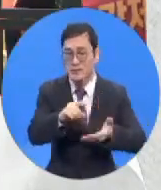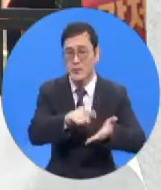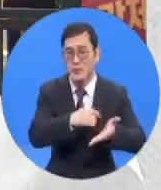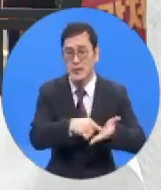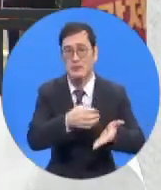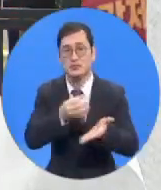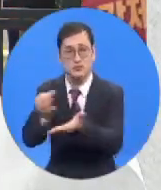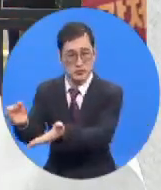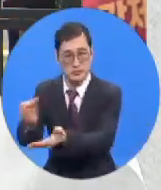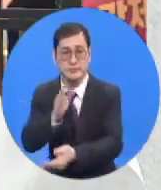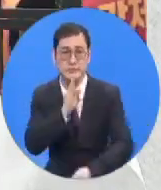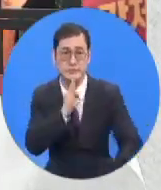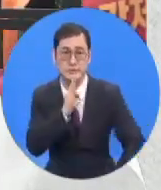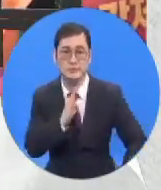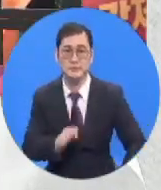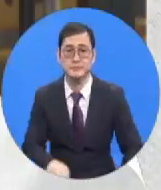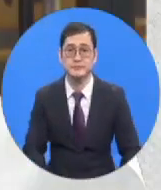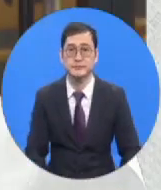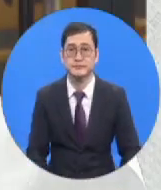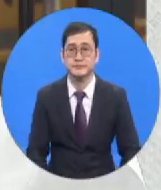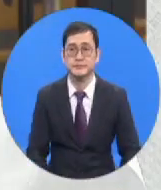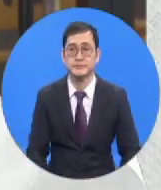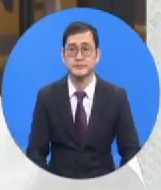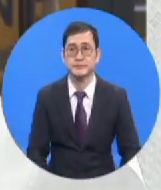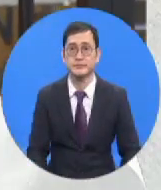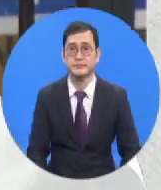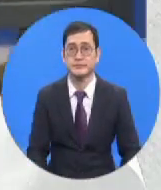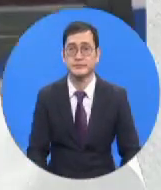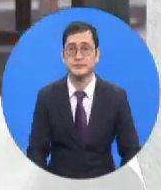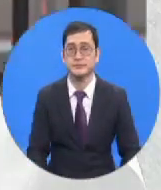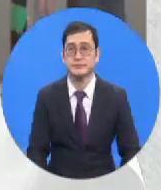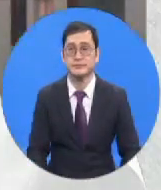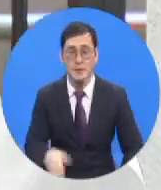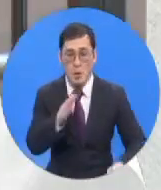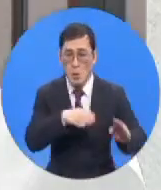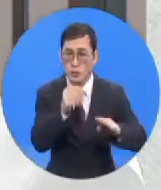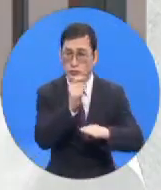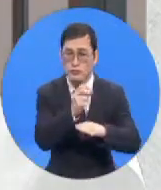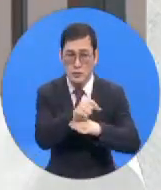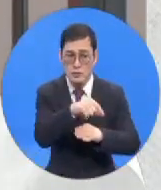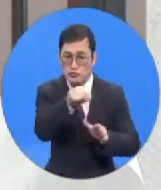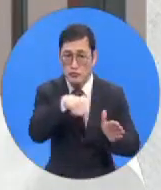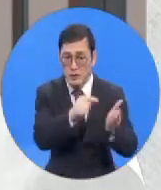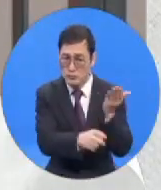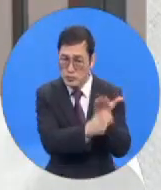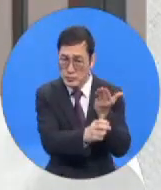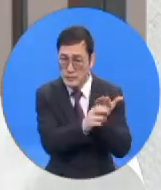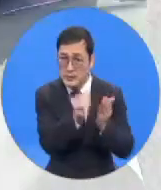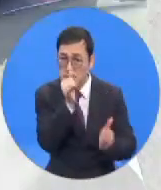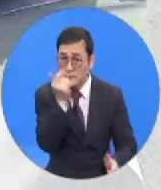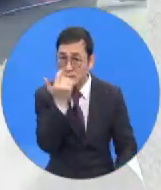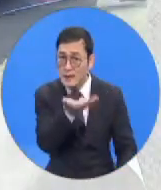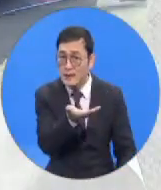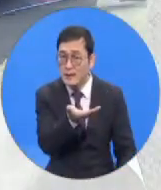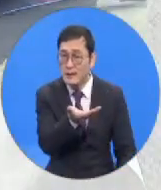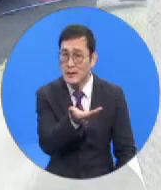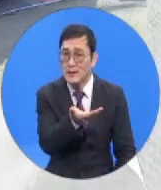되는 것인데, 그런데 과연 어떤 공무원이 위법하게 행위를 했을까? 그것을 밝혀내면